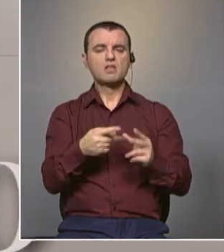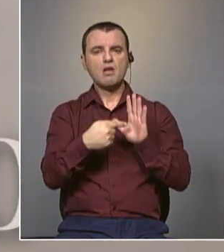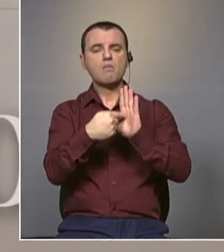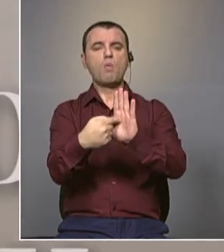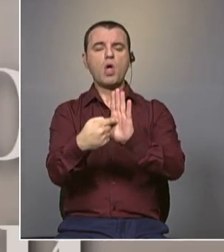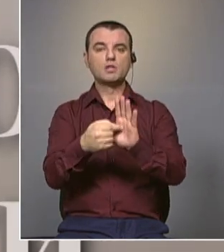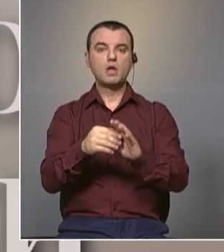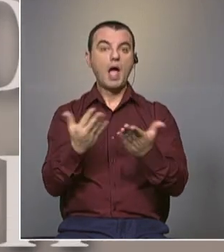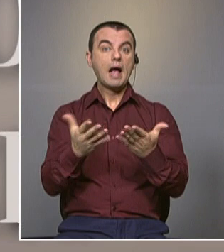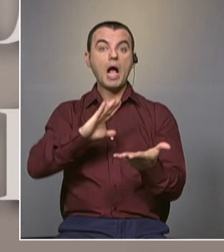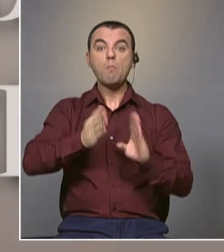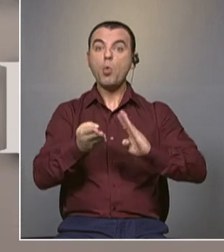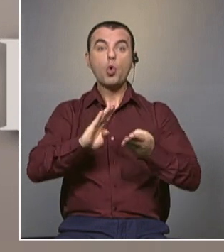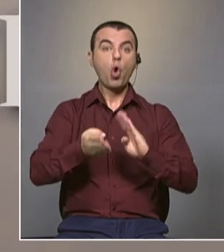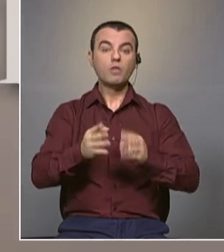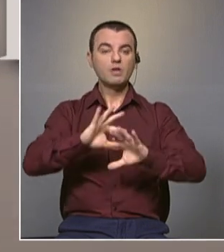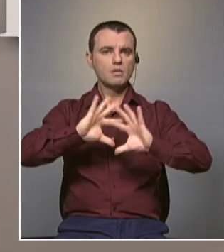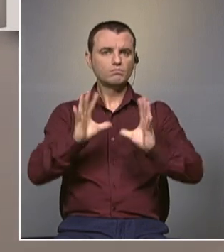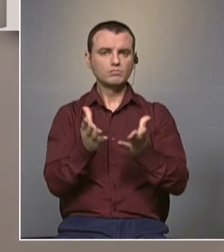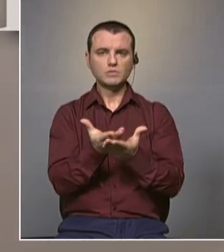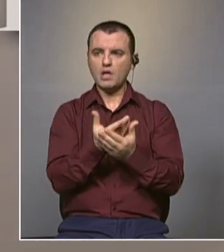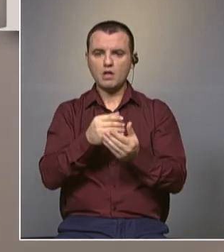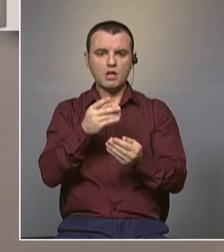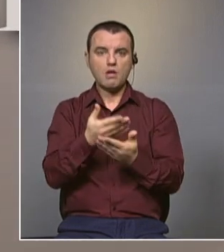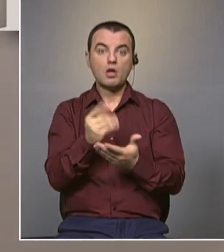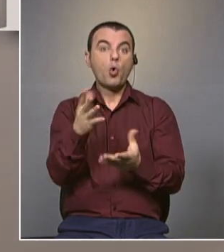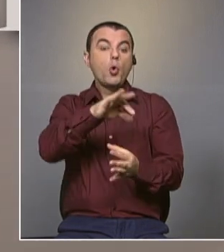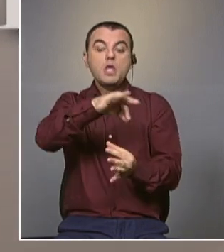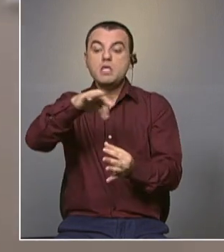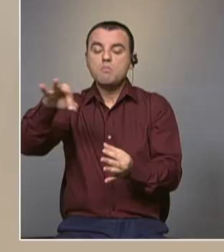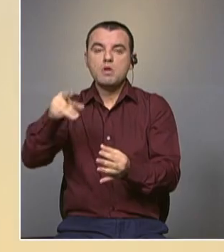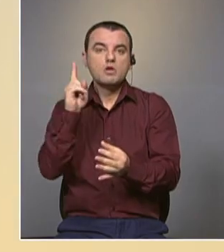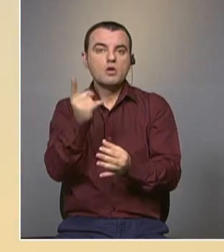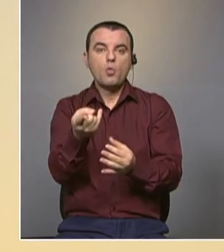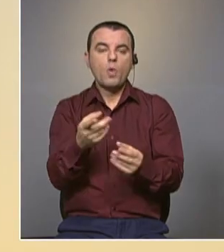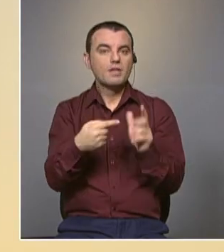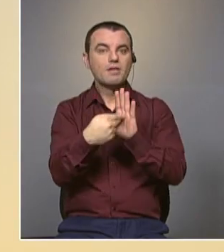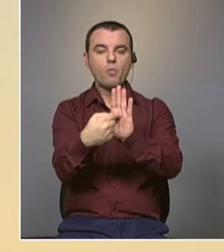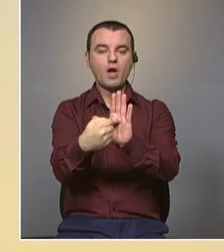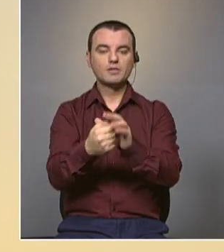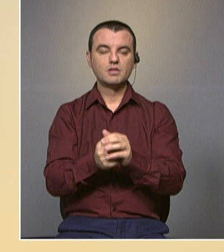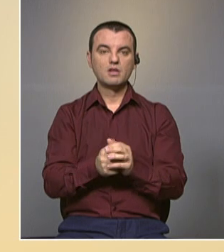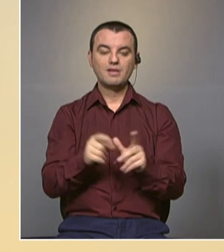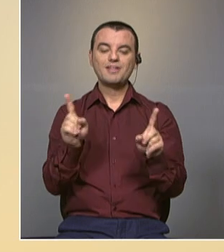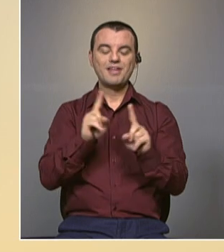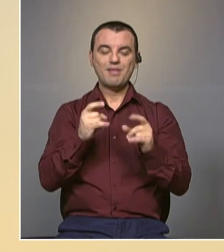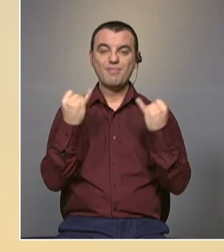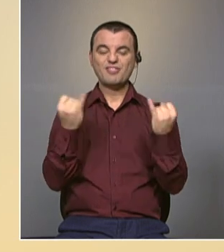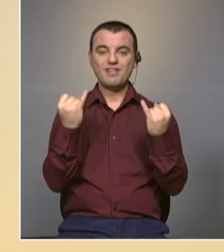цялата работа? Кой всъщност избираше кои от постиженията да бъдат включени? Това наистина е доста трудно. Не беше лесно